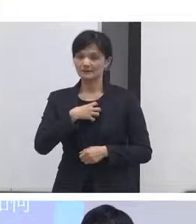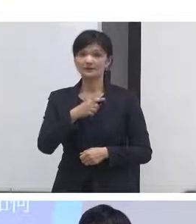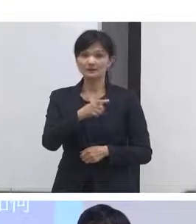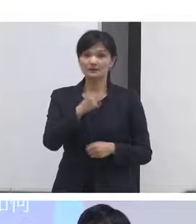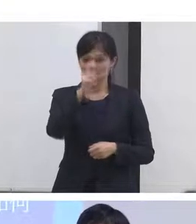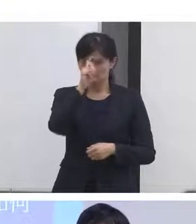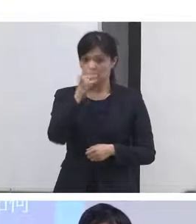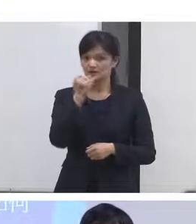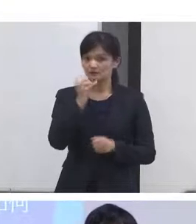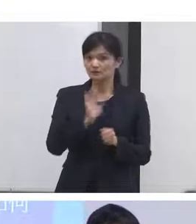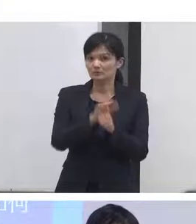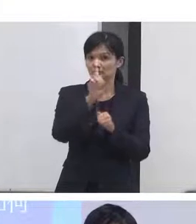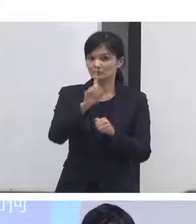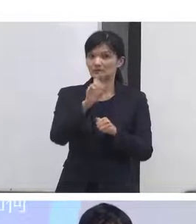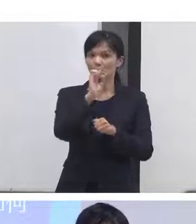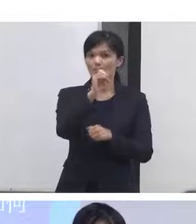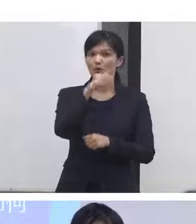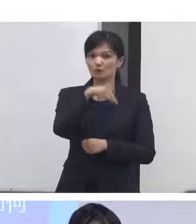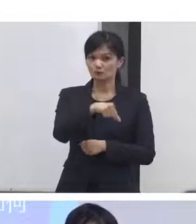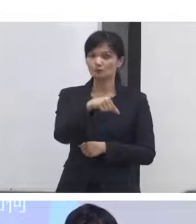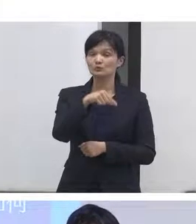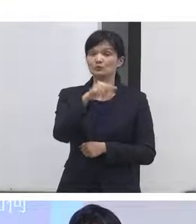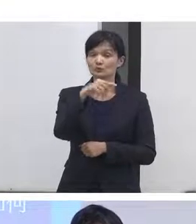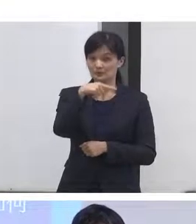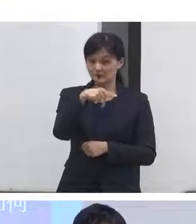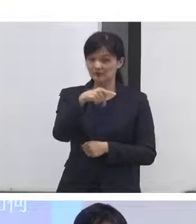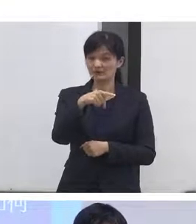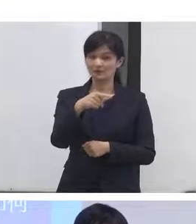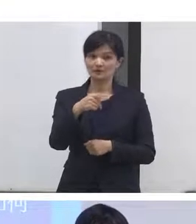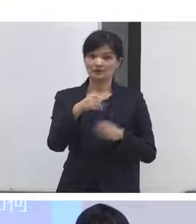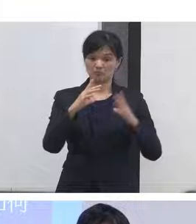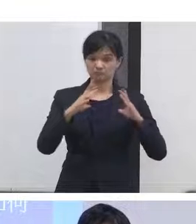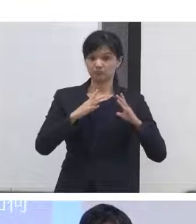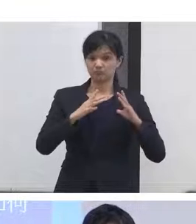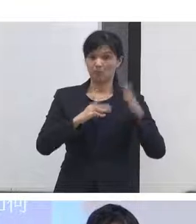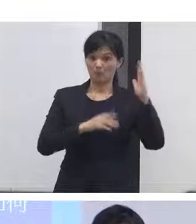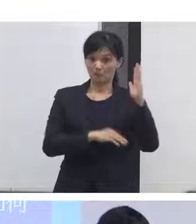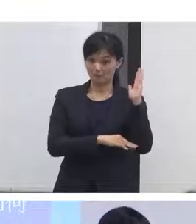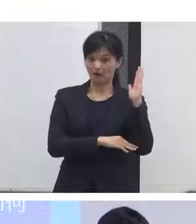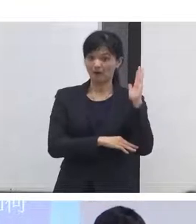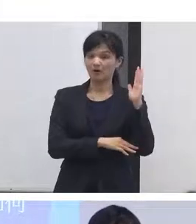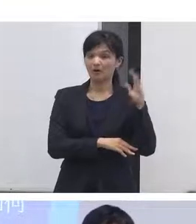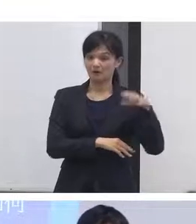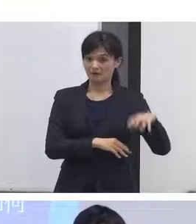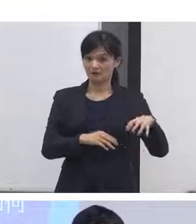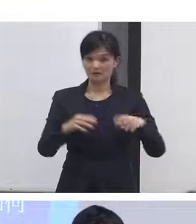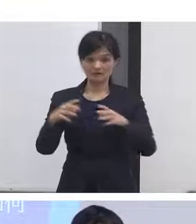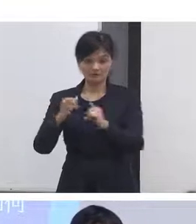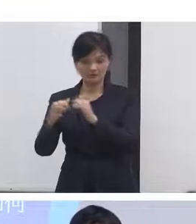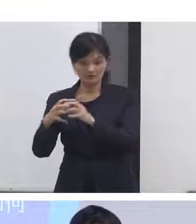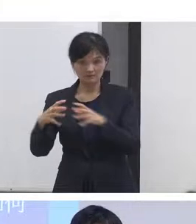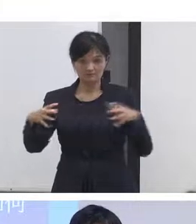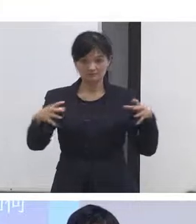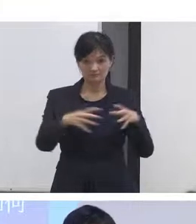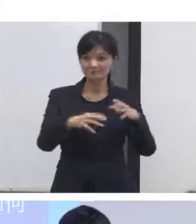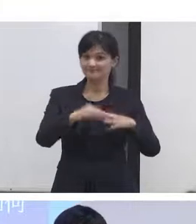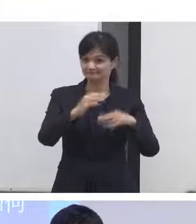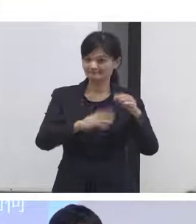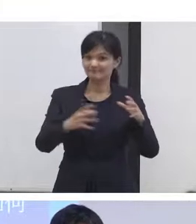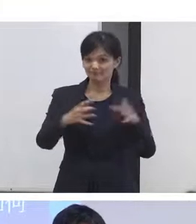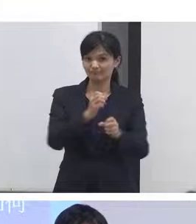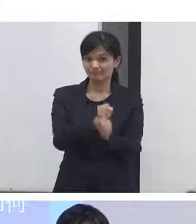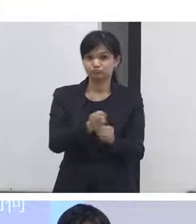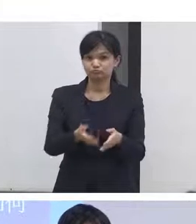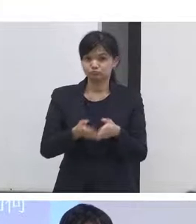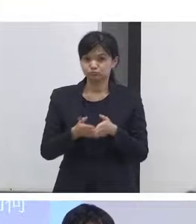OGB，OGB 是要推一个就是承诺事项，就是一个由官民协作，就是我们民众觉得很重要，政府也觉得想要一起做的事情。然后，但是